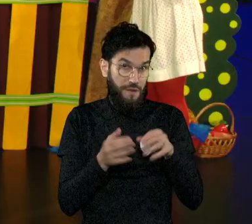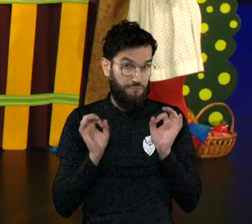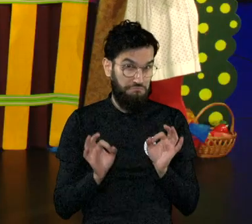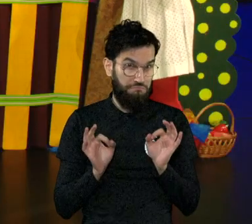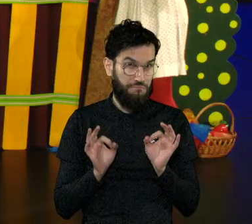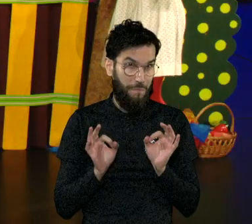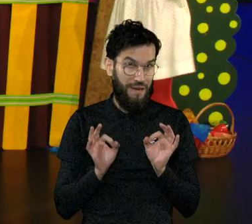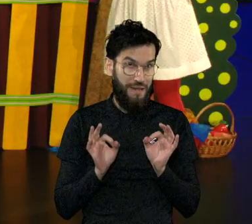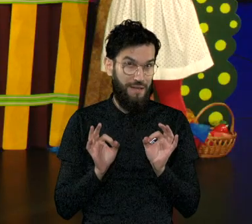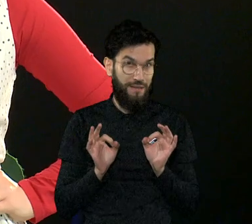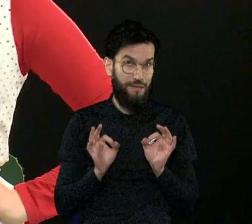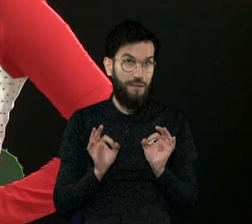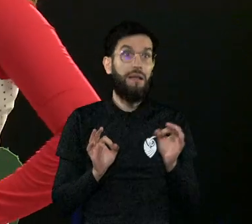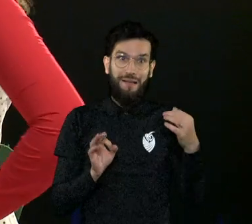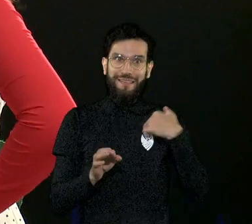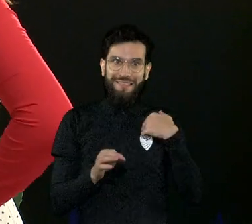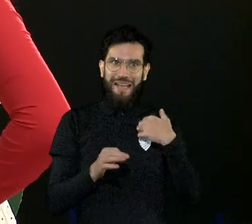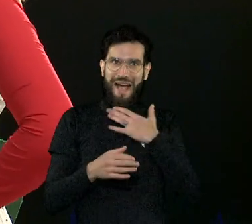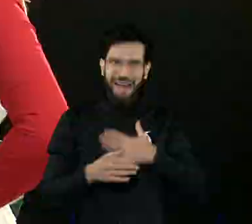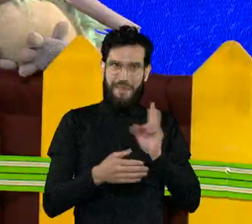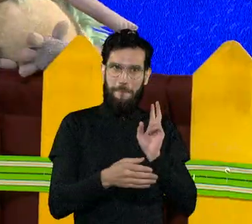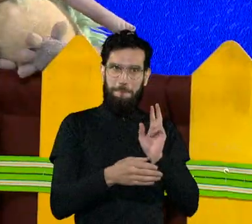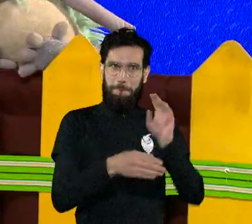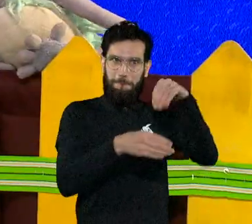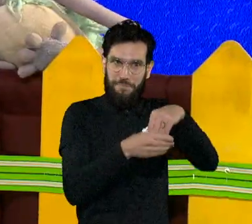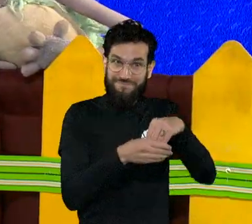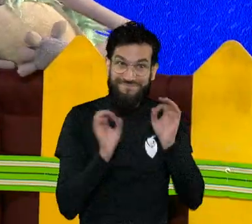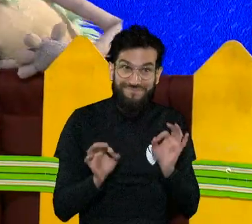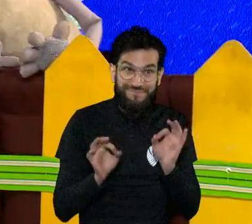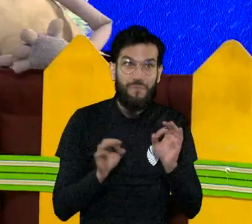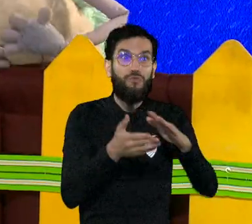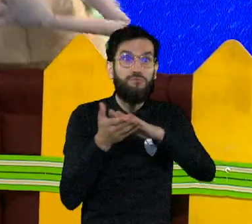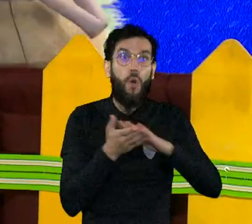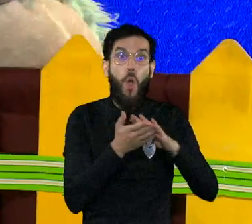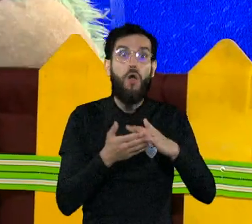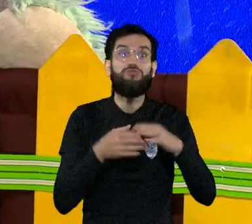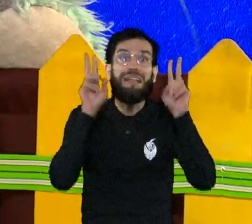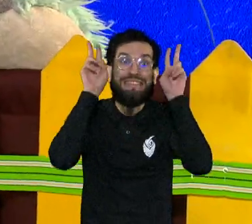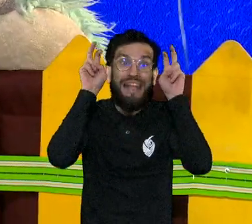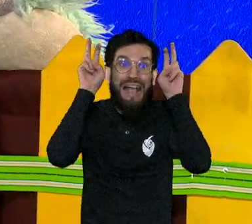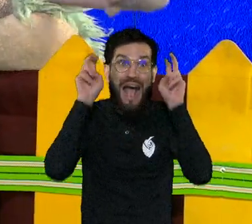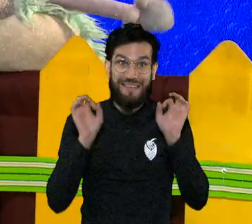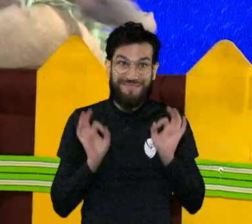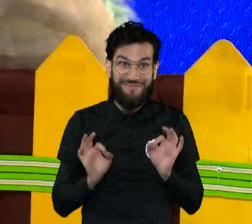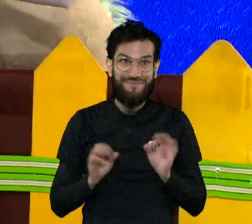Aha, to je super nápad, tak ja sa rada pridám. Spolu s našim zajačíkom.